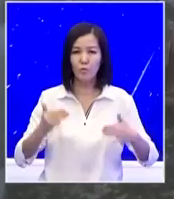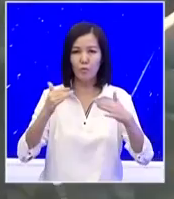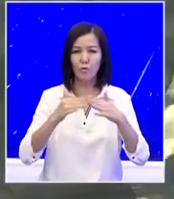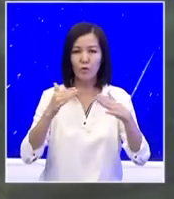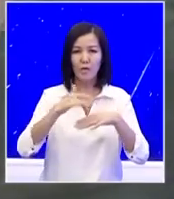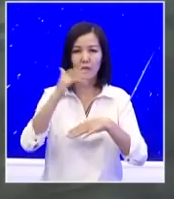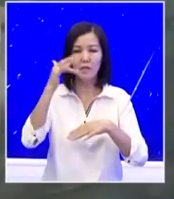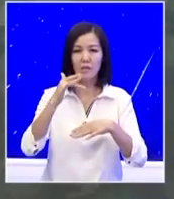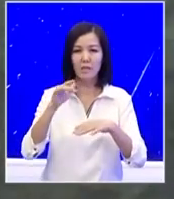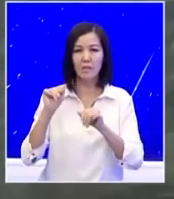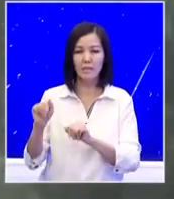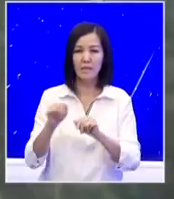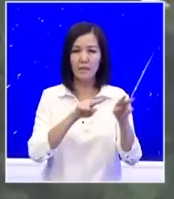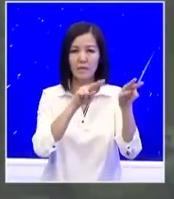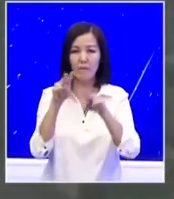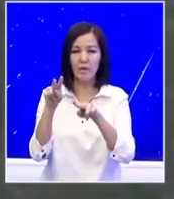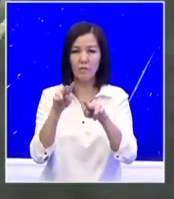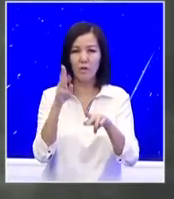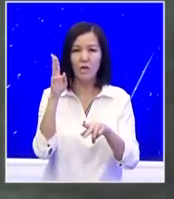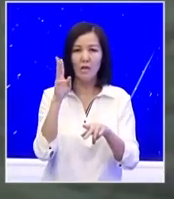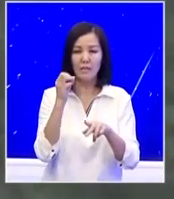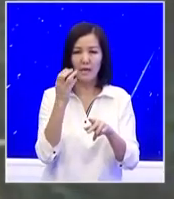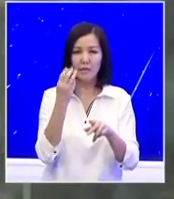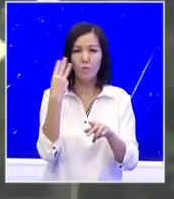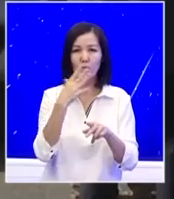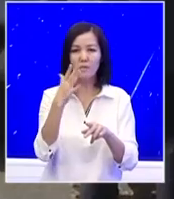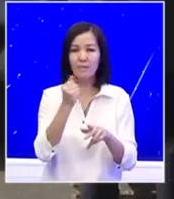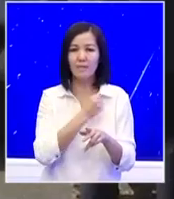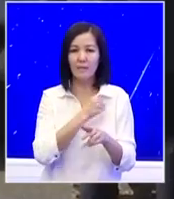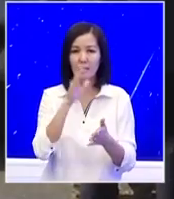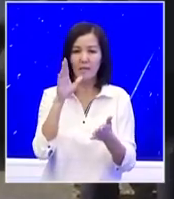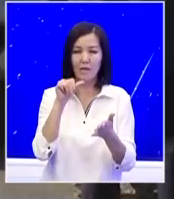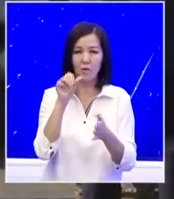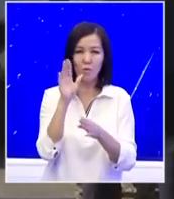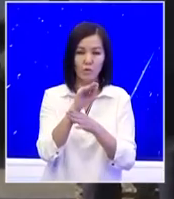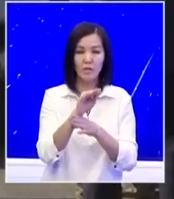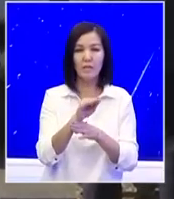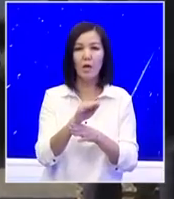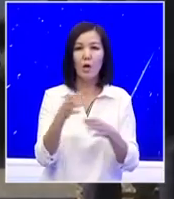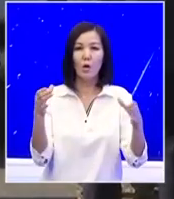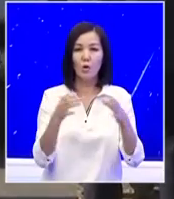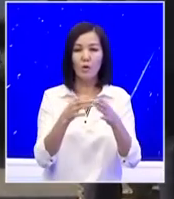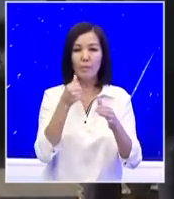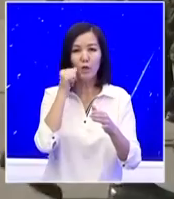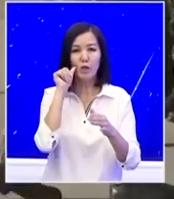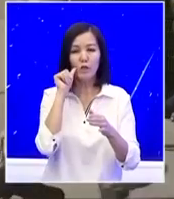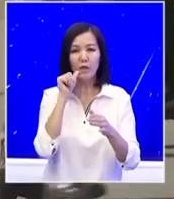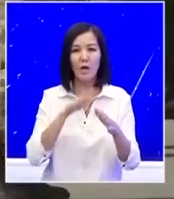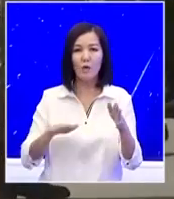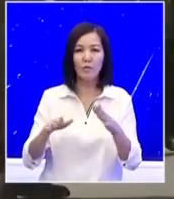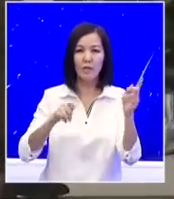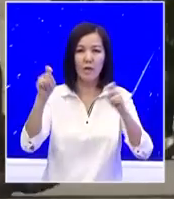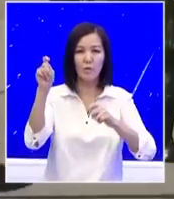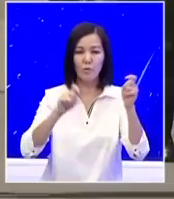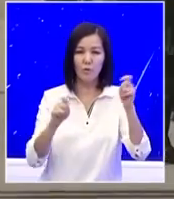сақтық шараларын бақылаушыларға тағы 35 сарбаз тыңнан келіп қосылды. Олардың құрамы күні кеше ғана ауданның әр